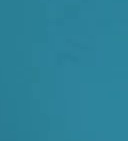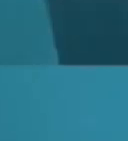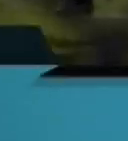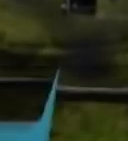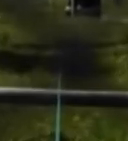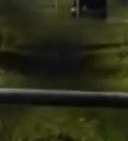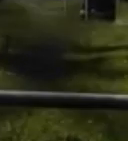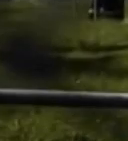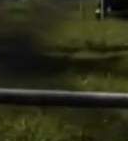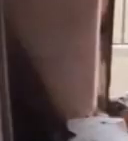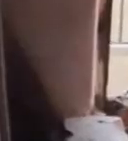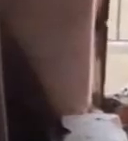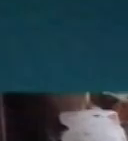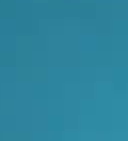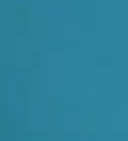Дякую.